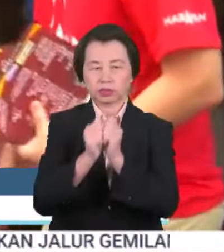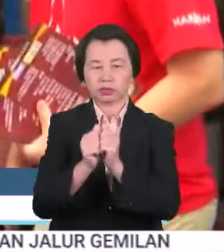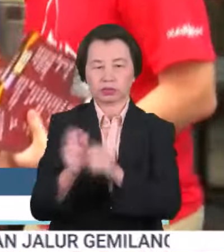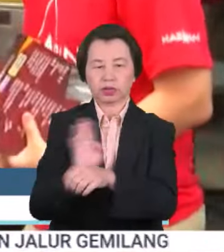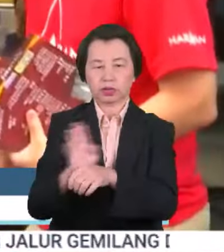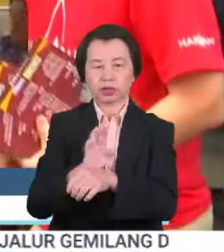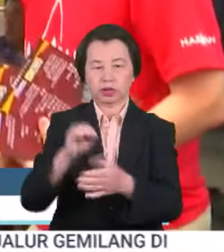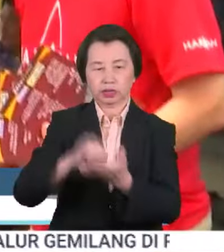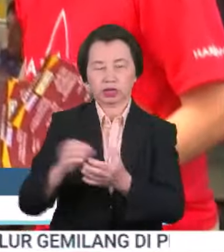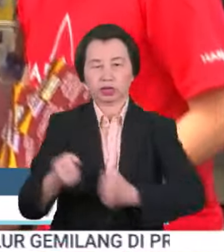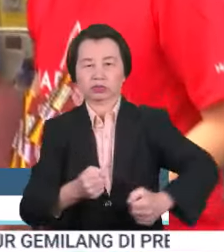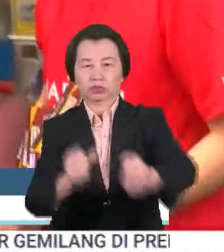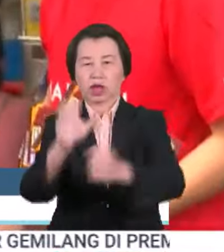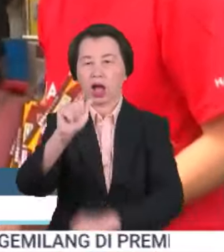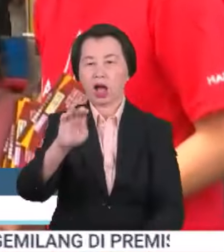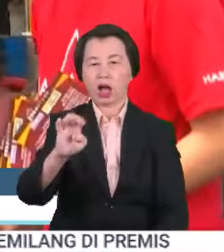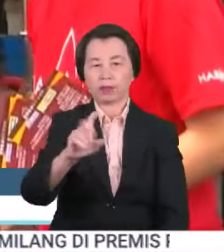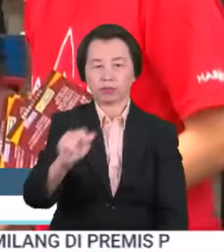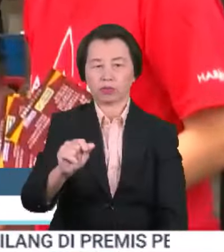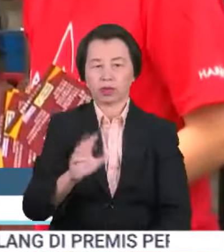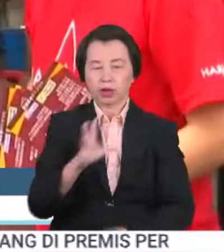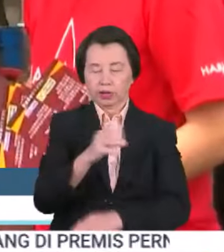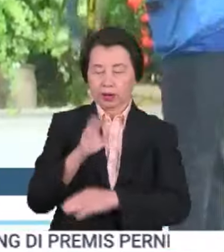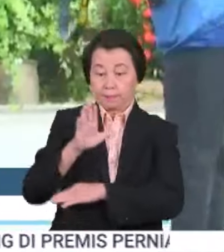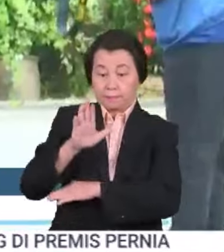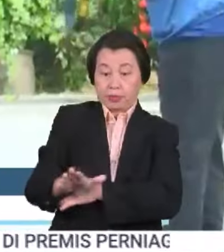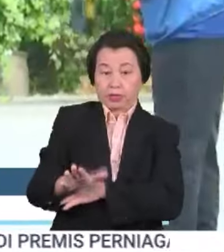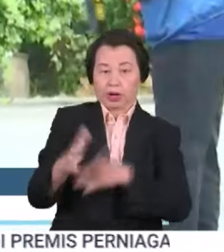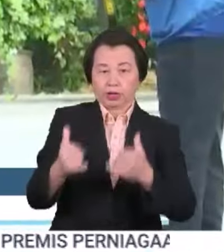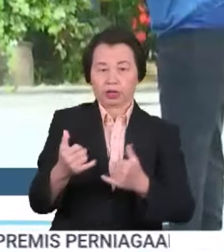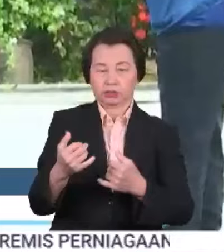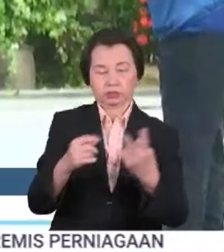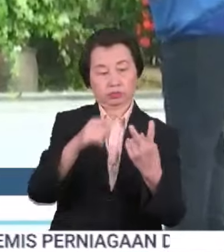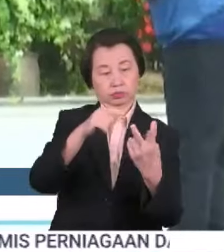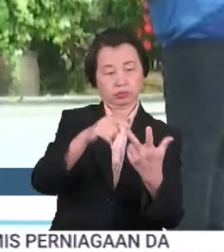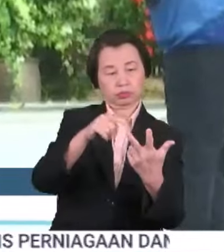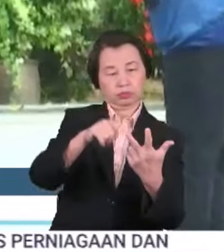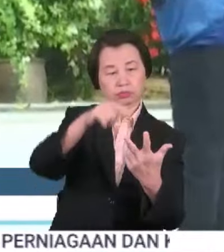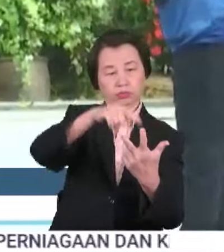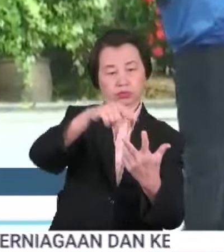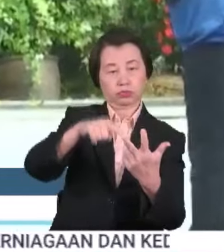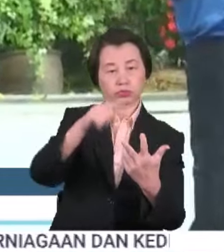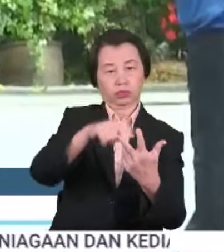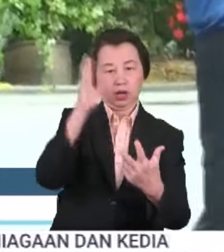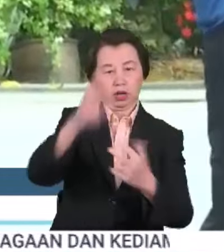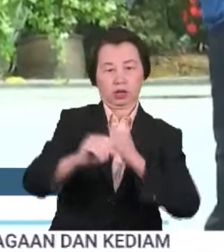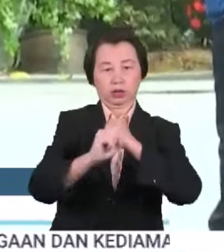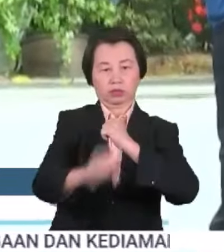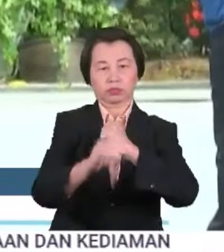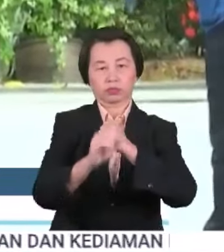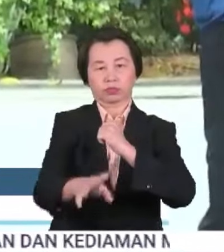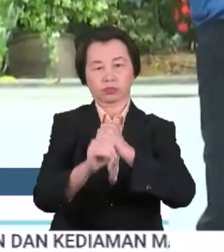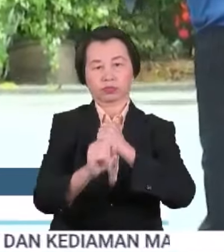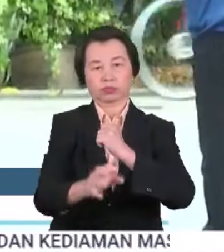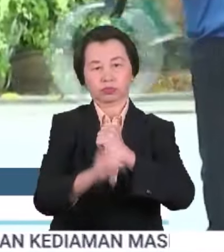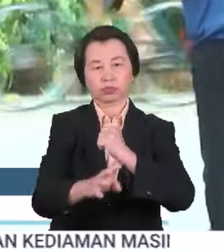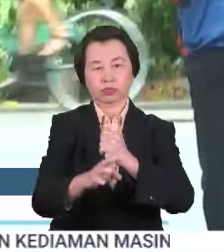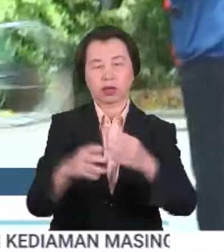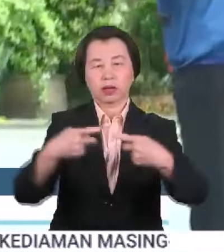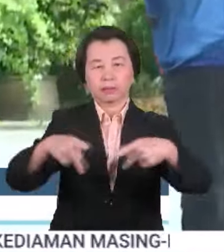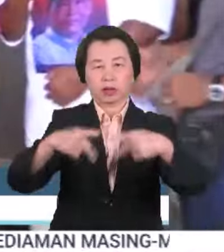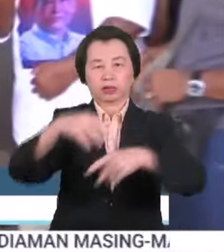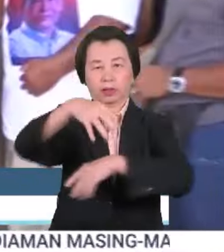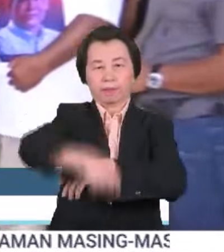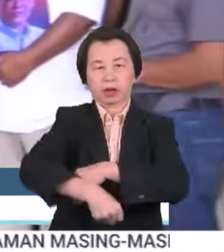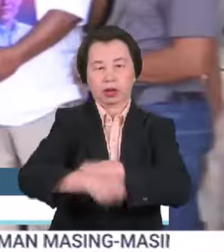sekitar Sungai Abung. Manakala di sebelah petang ini dijangkakan kedua-dua calon akan turun berkempen di Pasar